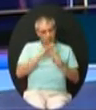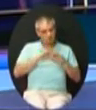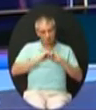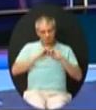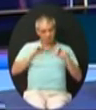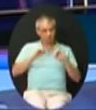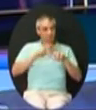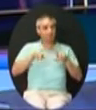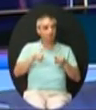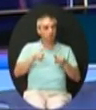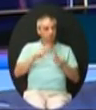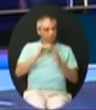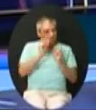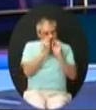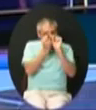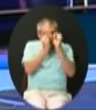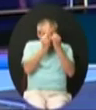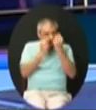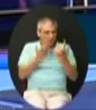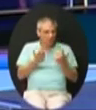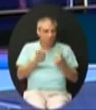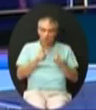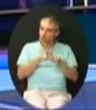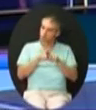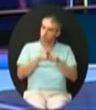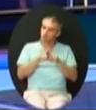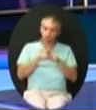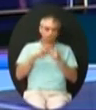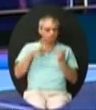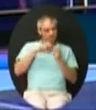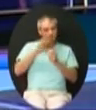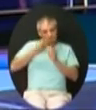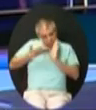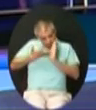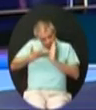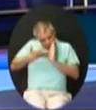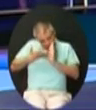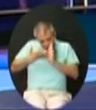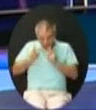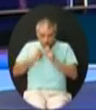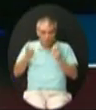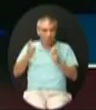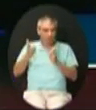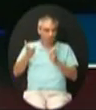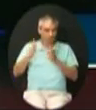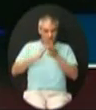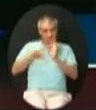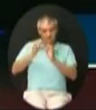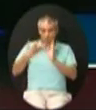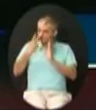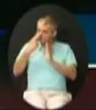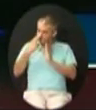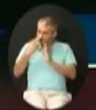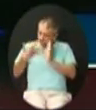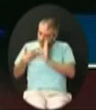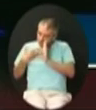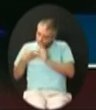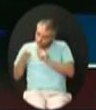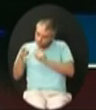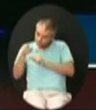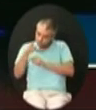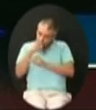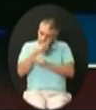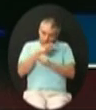לבודד את הסיטואציה המבצעית הזאת לחלקיקי שנייה. באיזה מין, יושבים עם איזמל מנתחים עכשיו באולם של בית דין, כן, של בית משפט, ומנסים לנתח את זה עכשיו